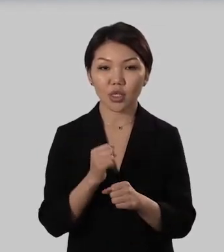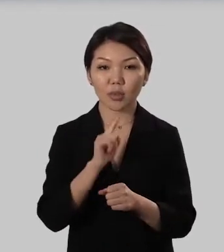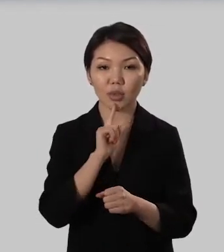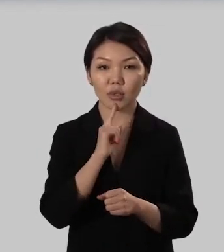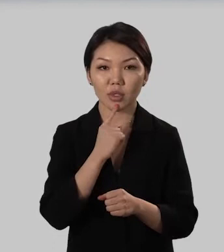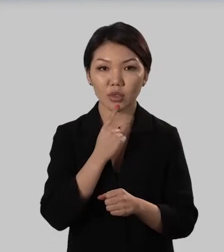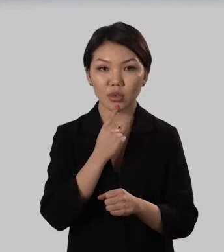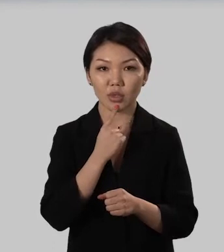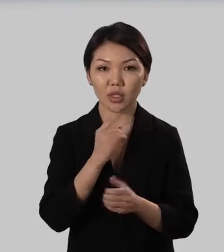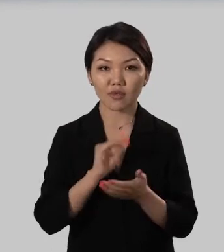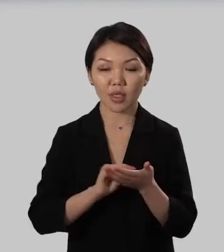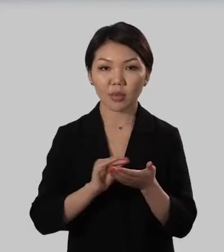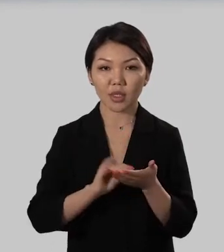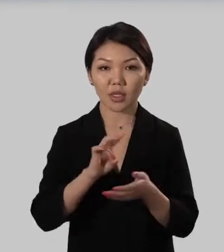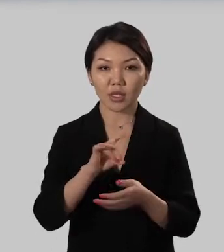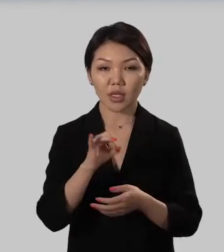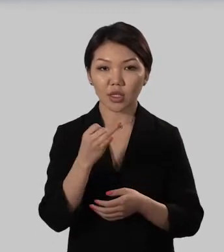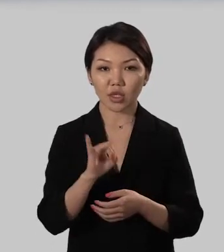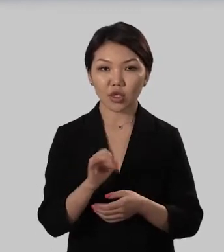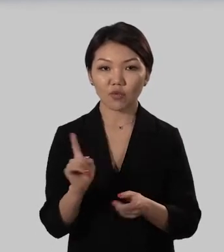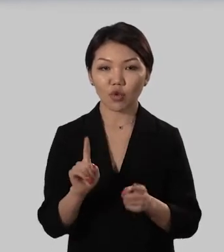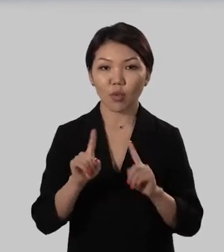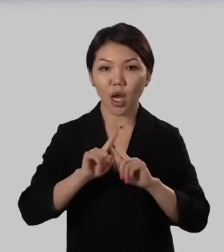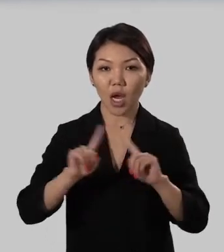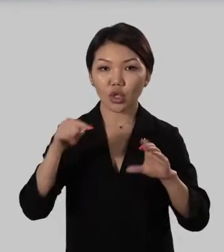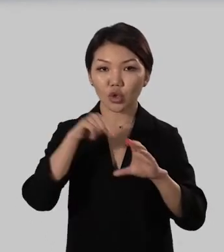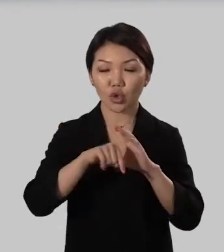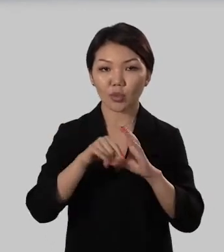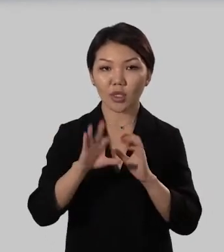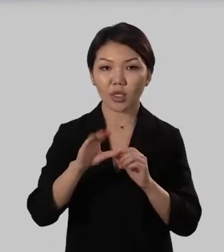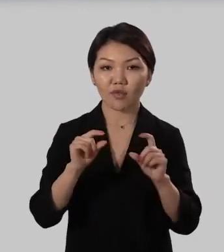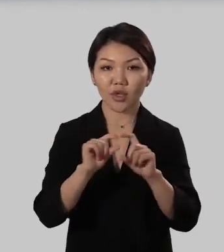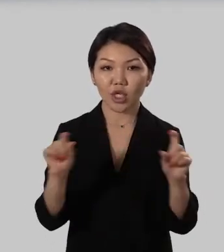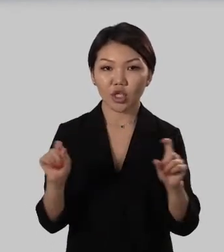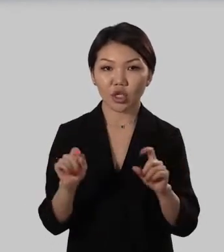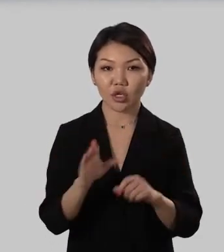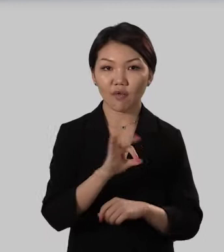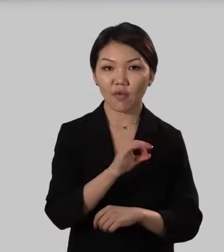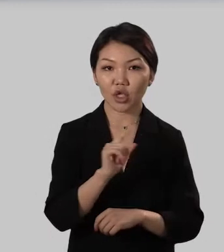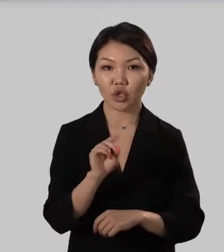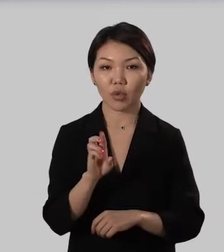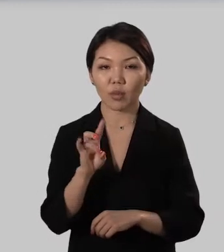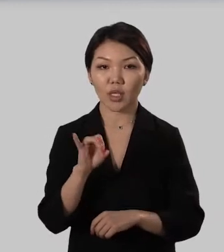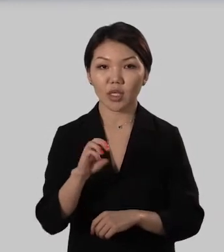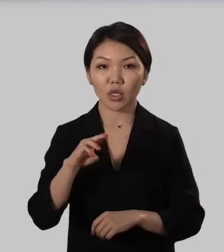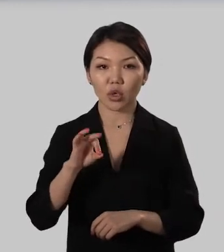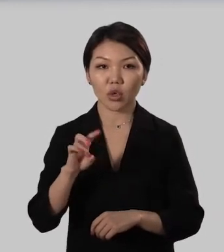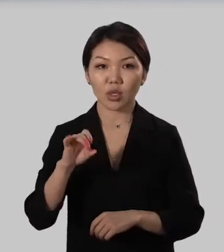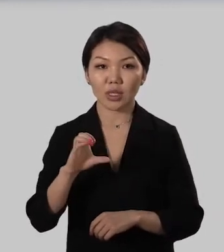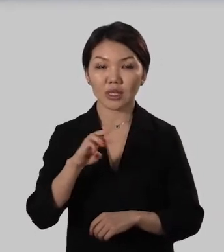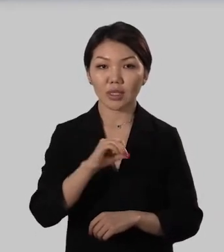написание наречий в чем особенность выражений во что бы то ни стало и как ни в чем не